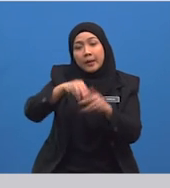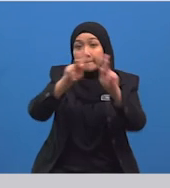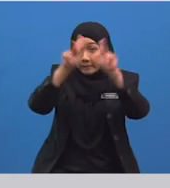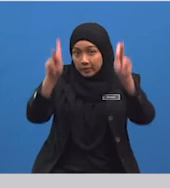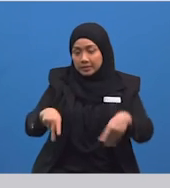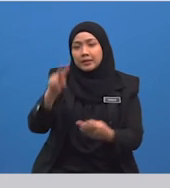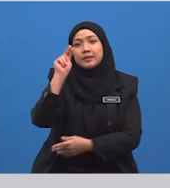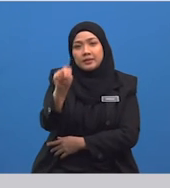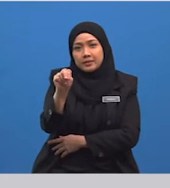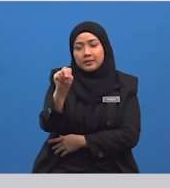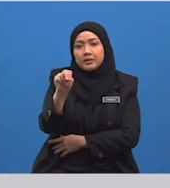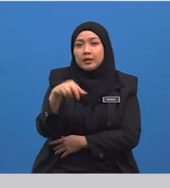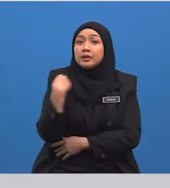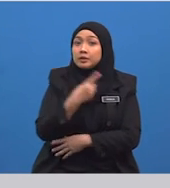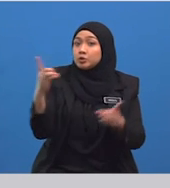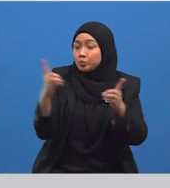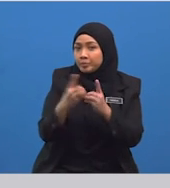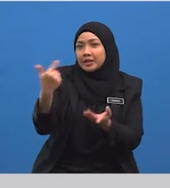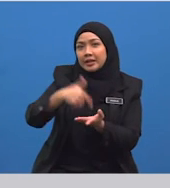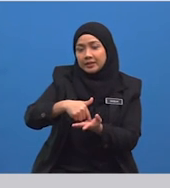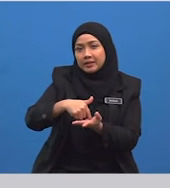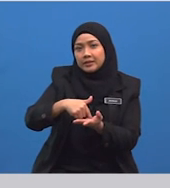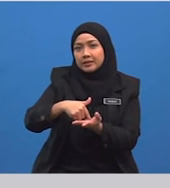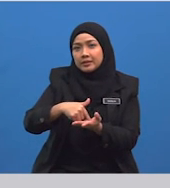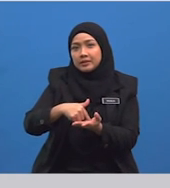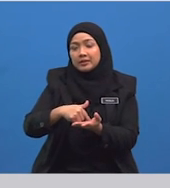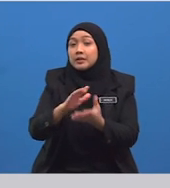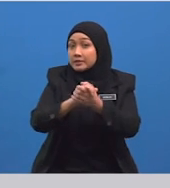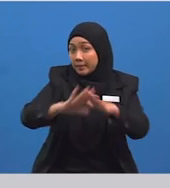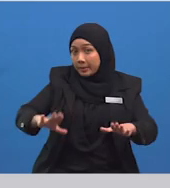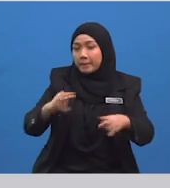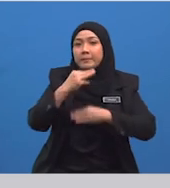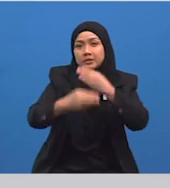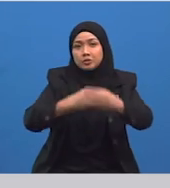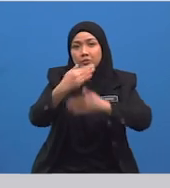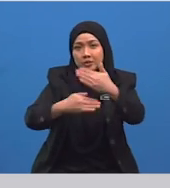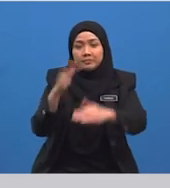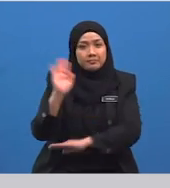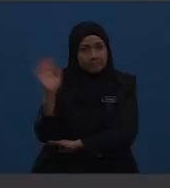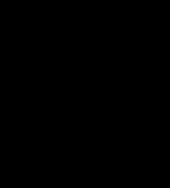peperiksaan nanti. Kita jumpa lagi di lain episod. Selamat maju jaya. Bye!